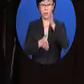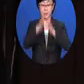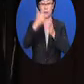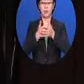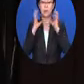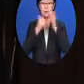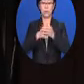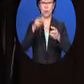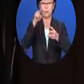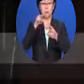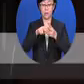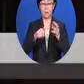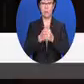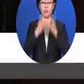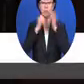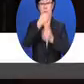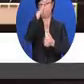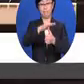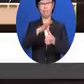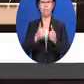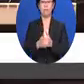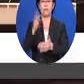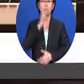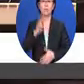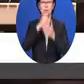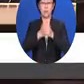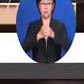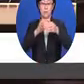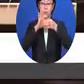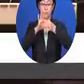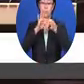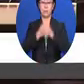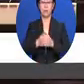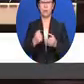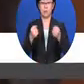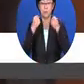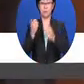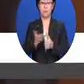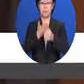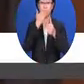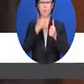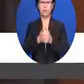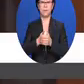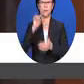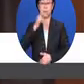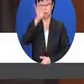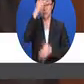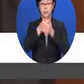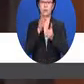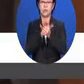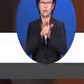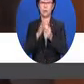지역 아동센터 아동, 청소년들이 음악과 소통하며 건강하게 성장할 수 있도록 예술 재능